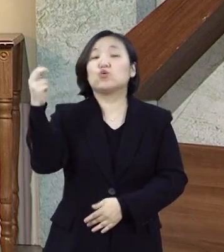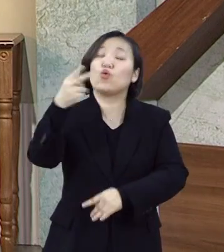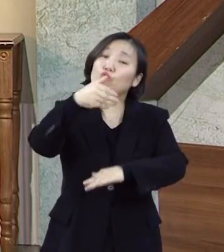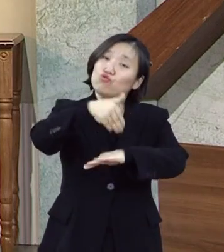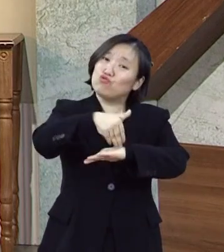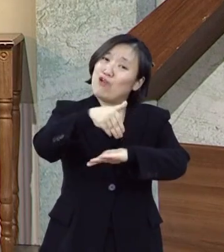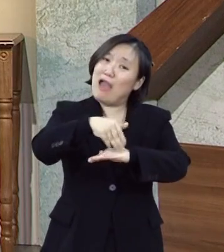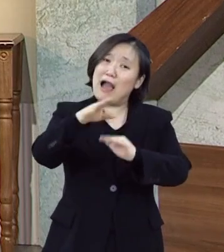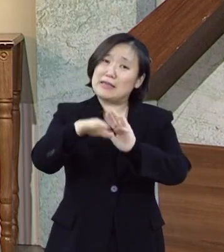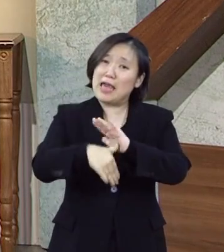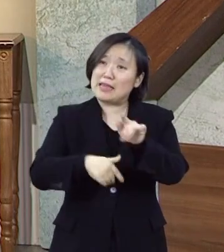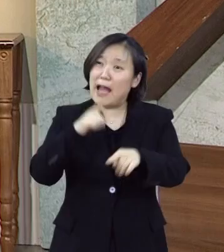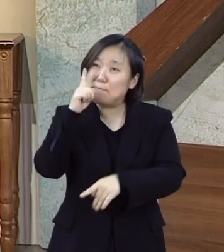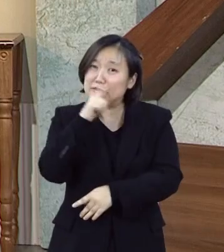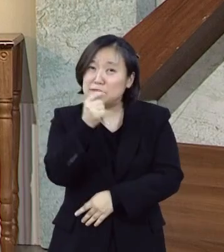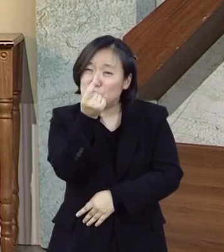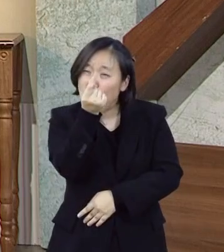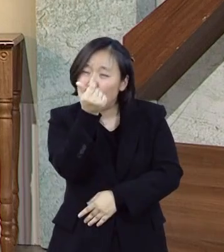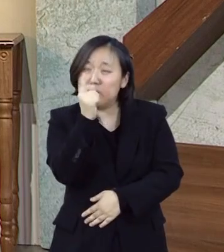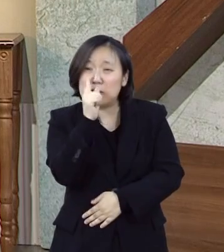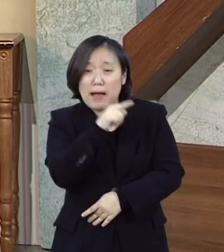한 생각 일으키는 게